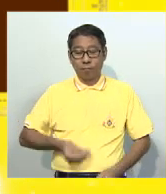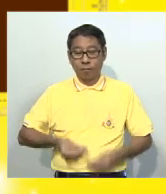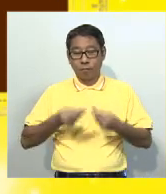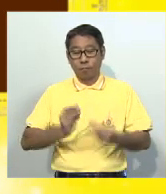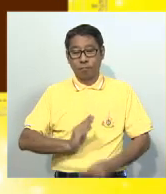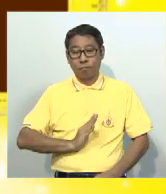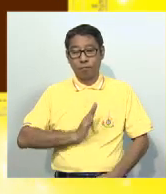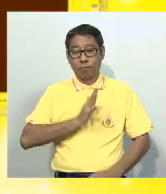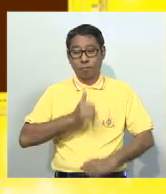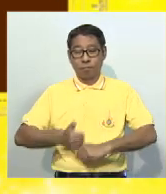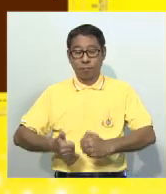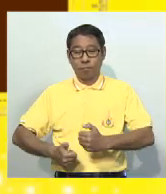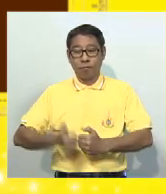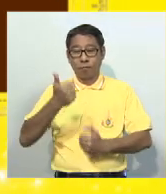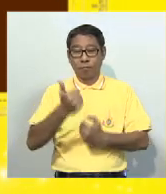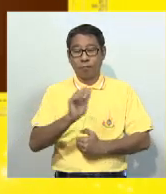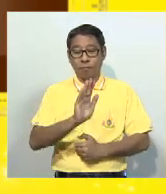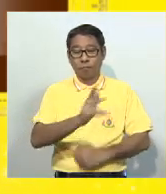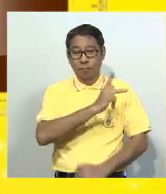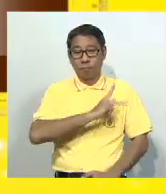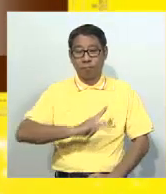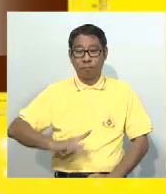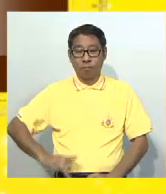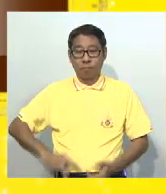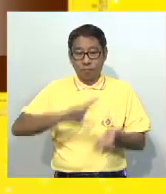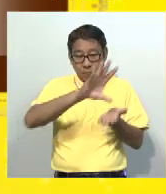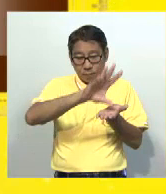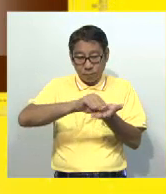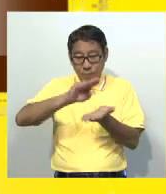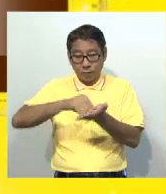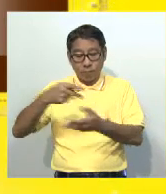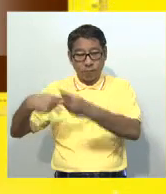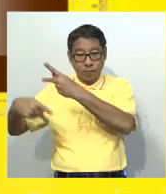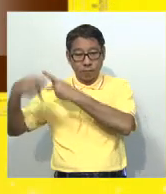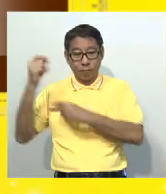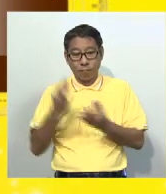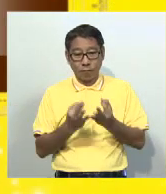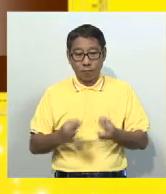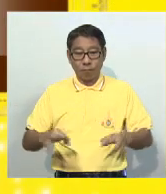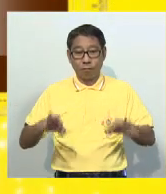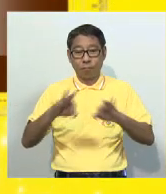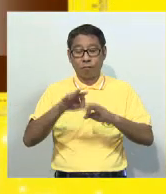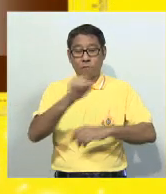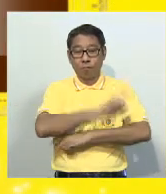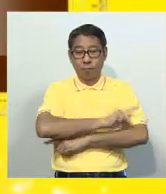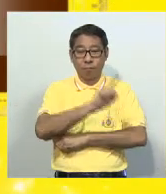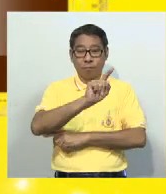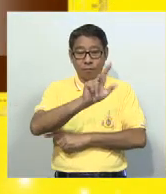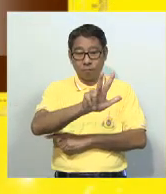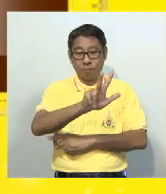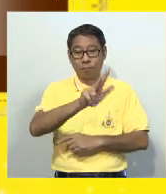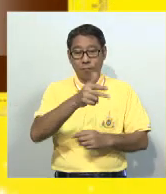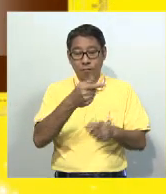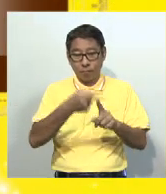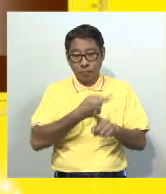เกียรติอันสูงสุดแห่งองค์พระมหากษัตริย์และเป็นการบันทึกประวัติศาสตร์ครั้งสำคัญของชาติดังนี้วันที่3พฤษภาคม